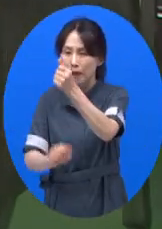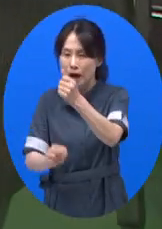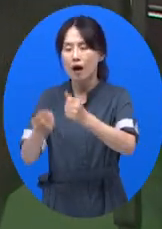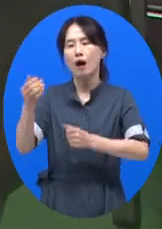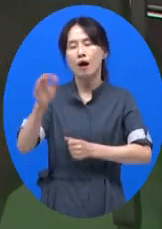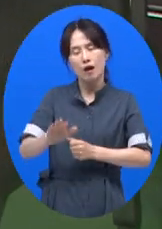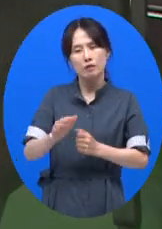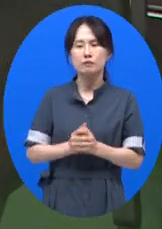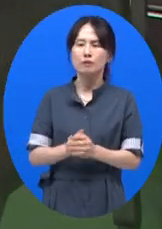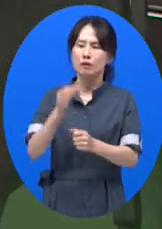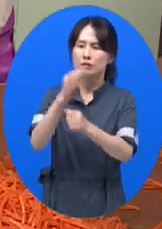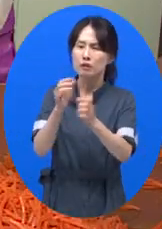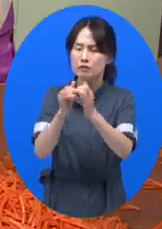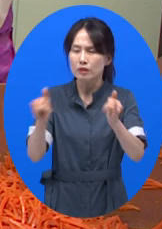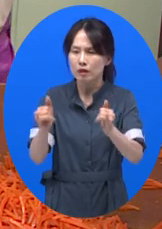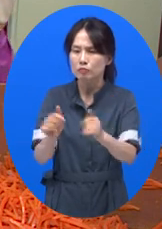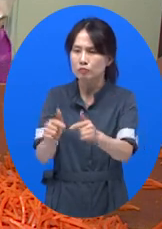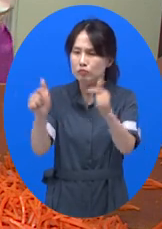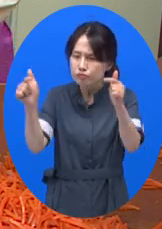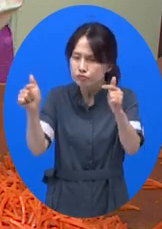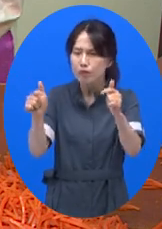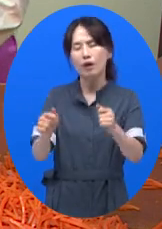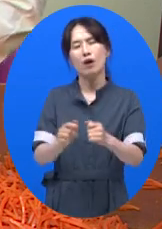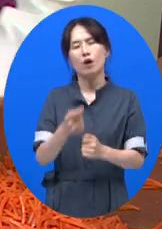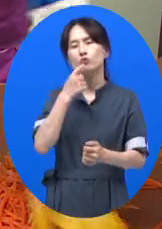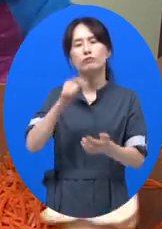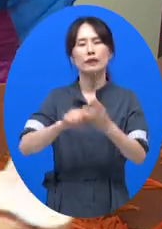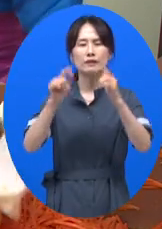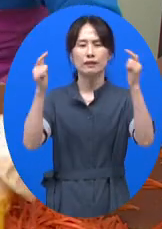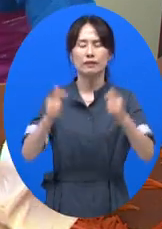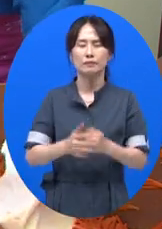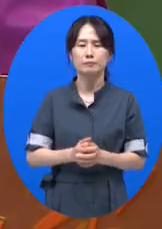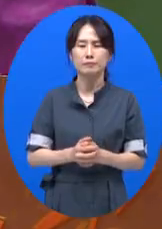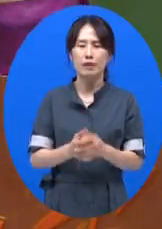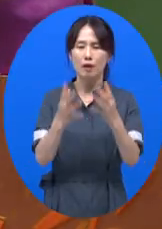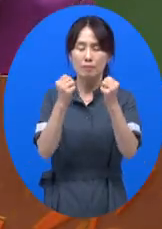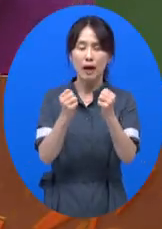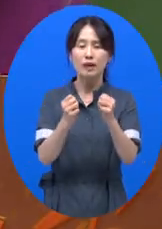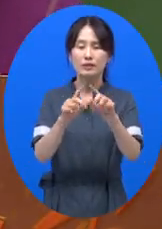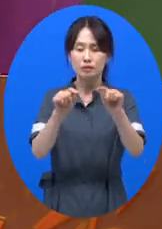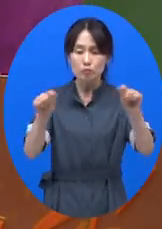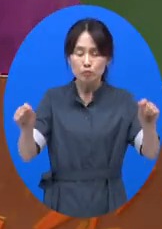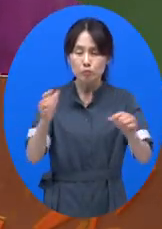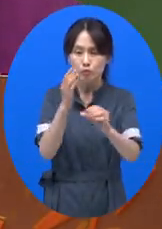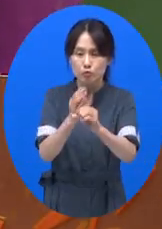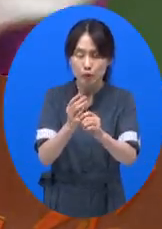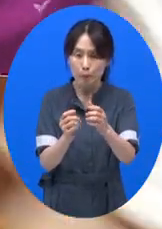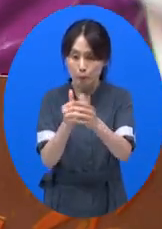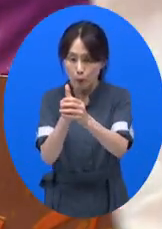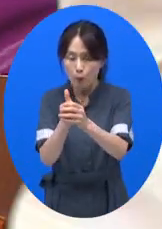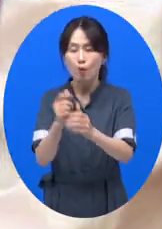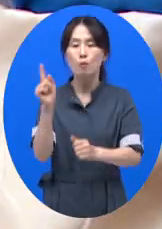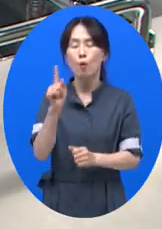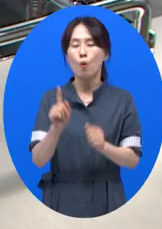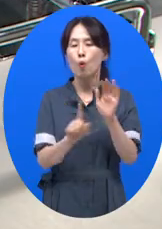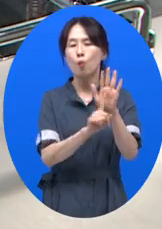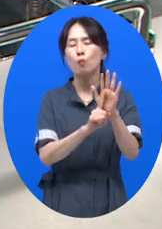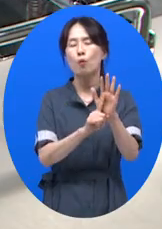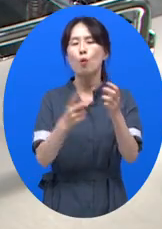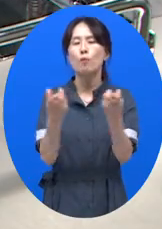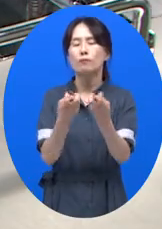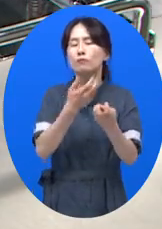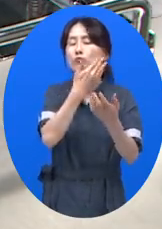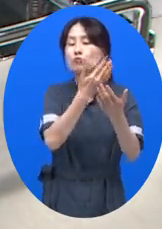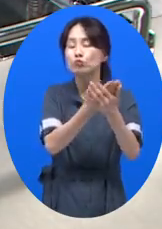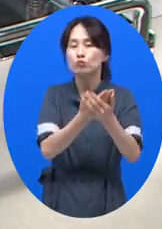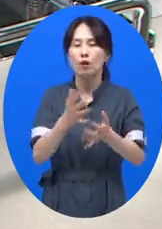제품이 소비자들의 마음을 얻는 것은 하늘의 별 따기 해 수 많은 제품중에 눈에 뜨려면 홍보 전력이 중요한데 경험이 많지 않아